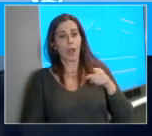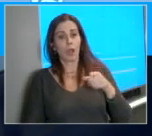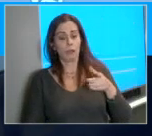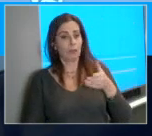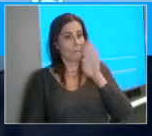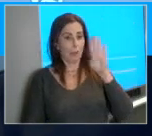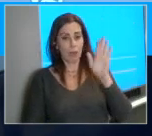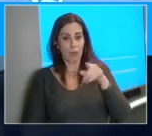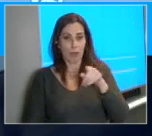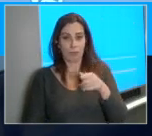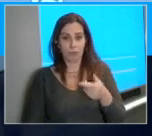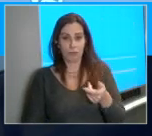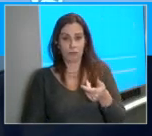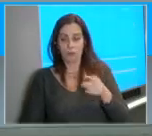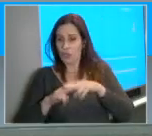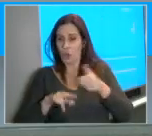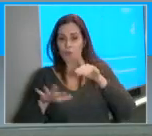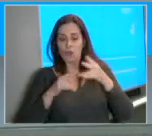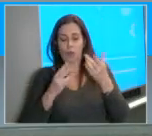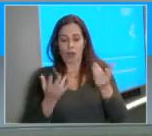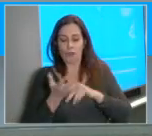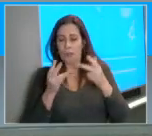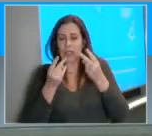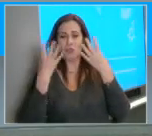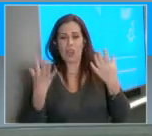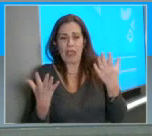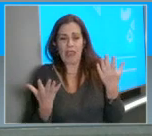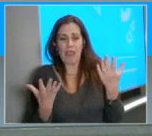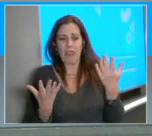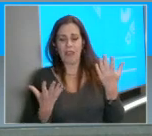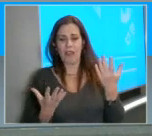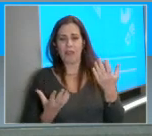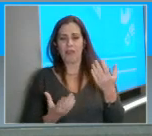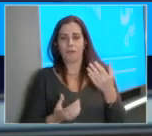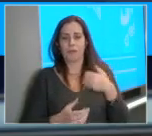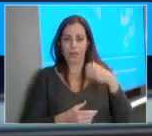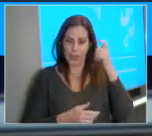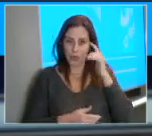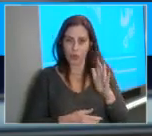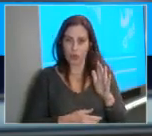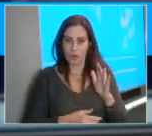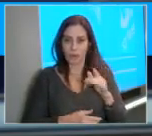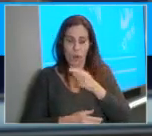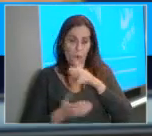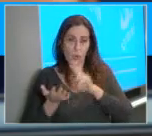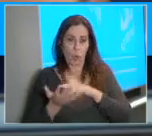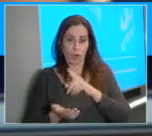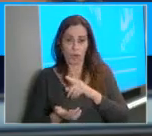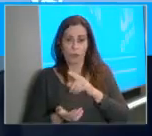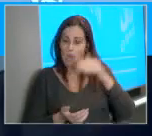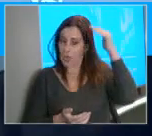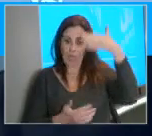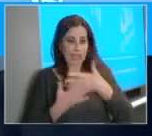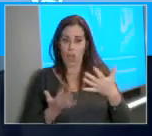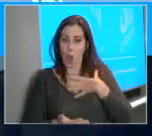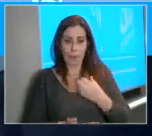עם נתניהו, שממילא יהיה ראש ממשלה לעוד חצי שנה, אז מה זה משנה 8 חודשים או שנה ברוטציה? תראה, אני חושב שהוא צודק בכך שגנץ באמת